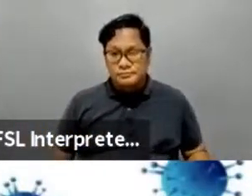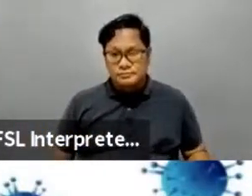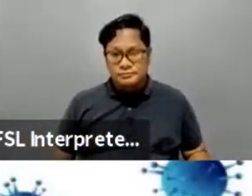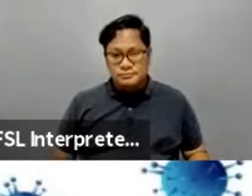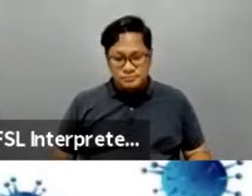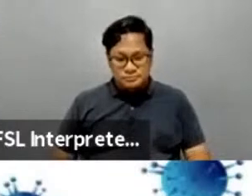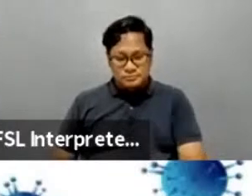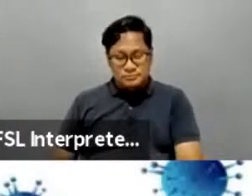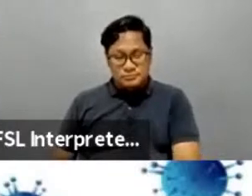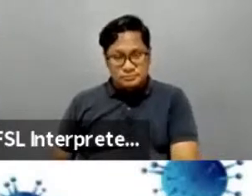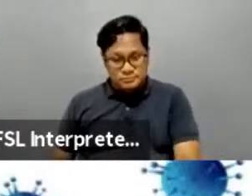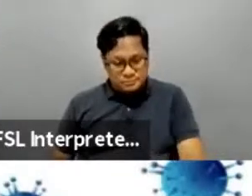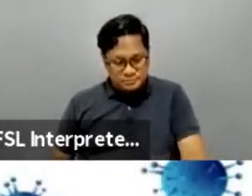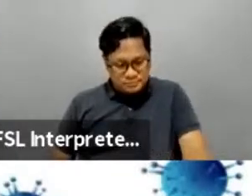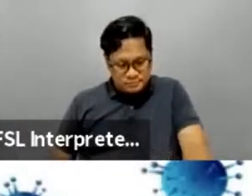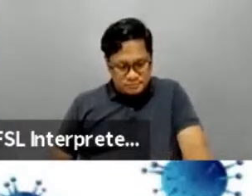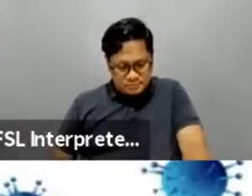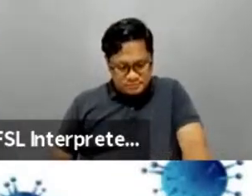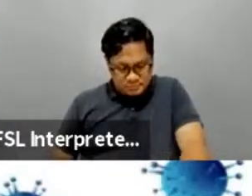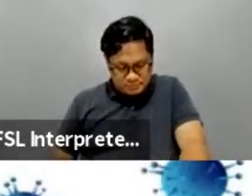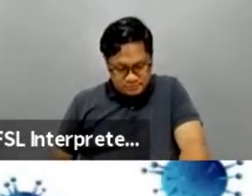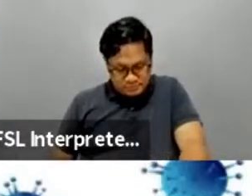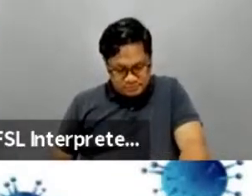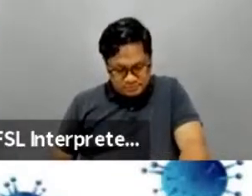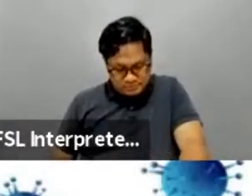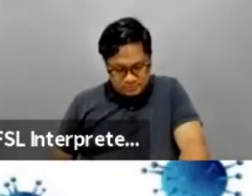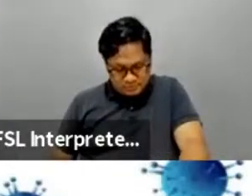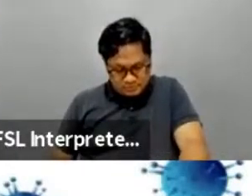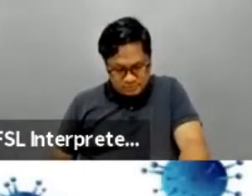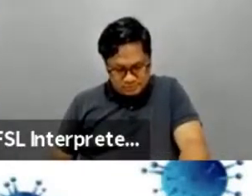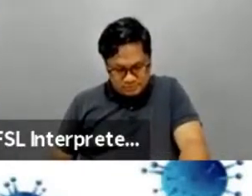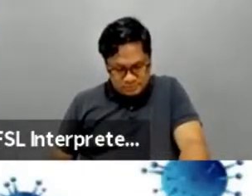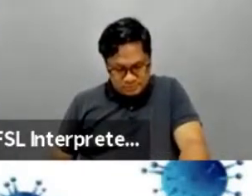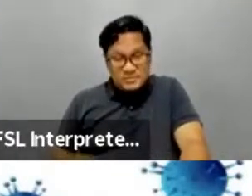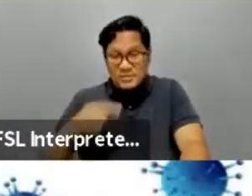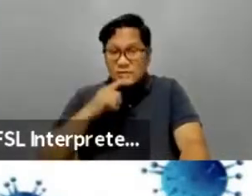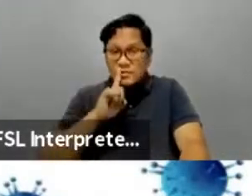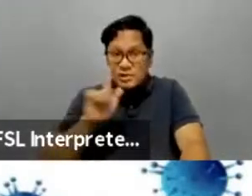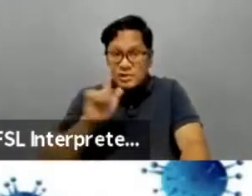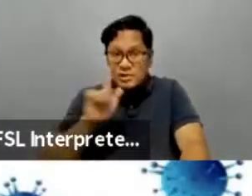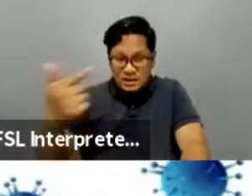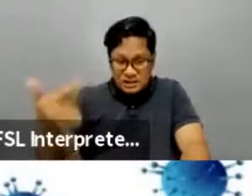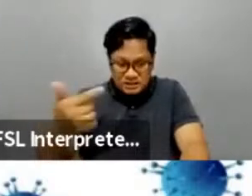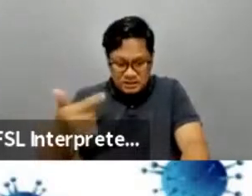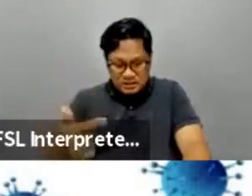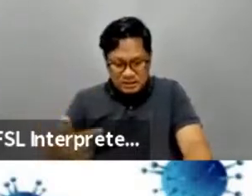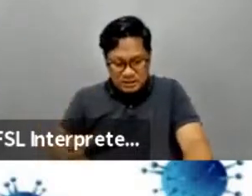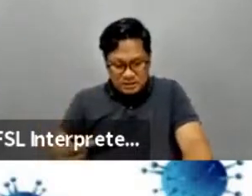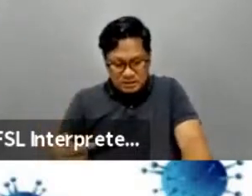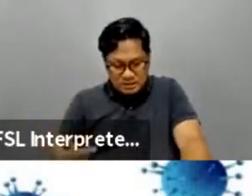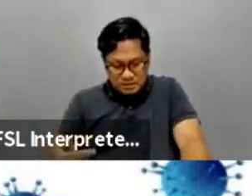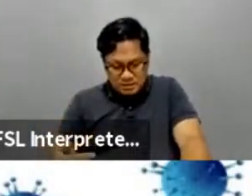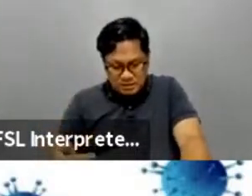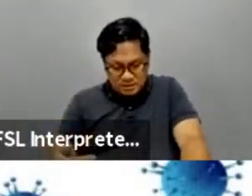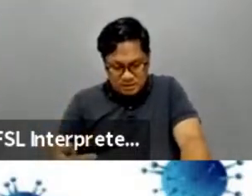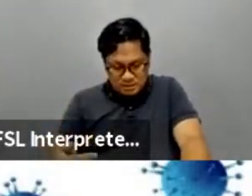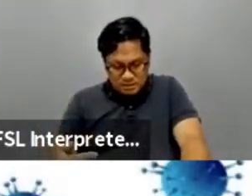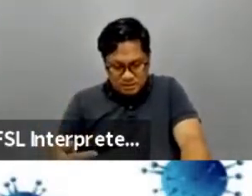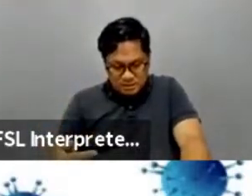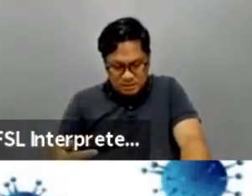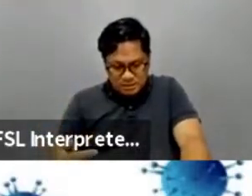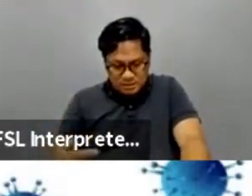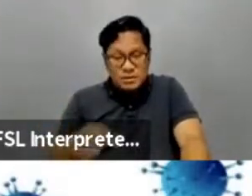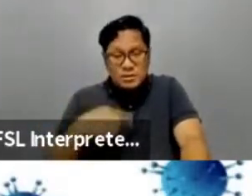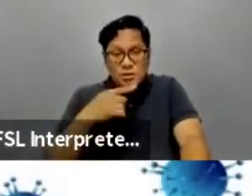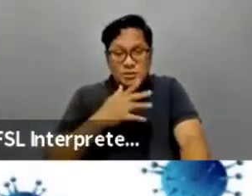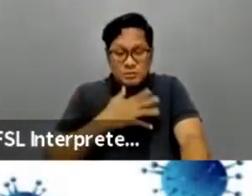Nung ibigay ko ang aking presentation sa kanila, which was May 2, ang datos ko ay nasa May 1